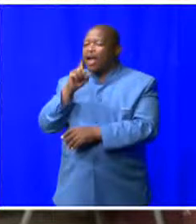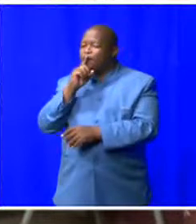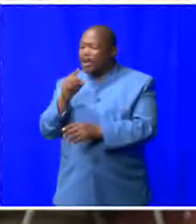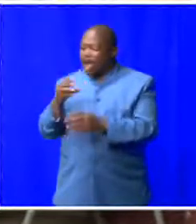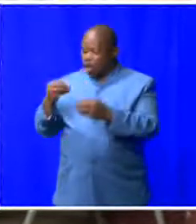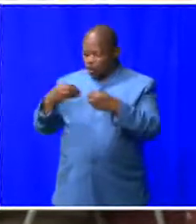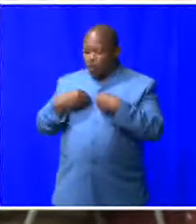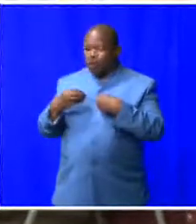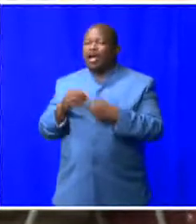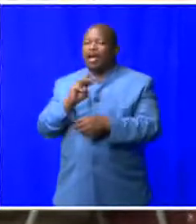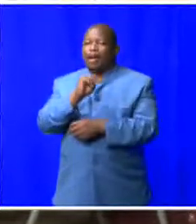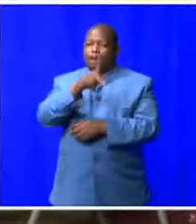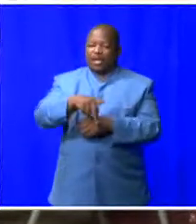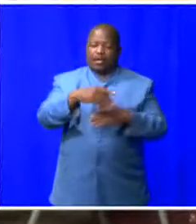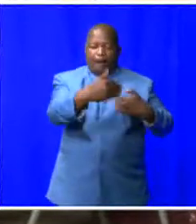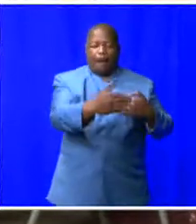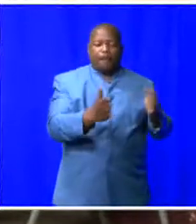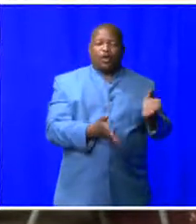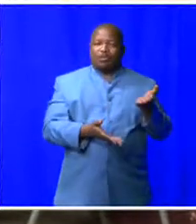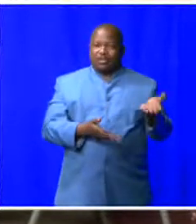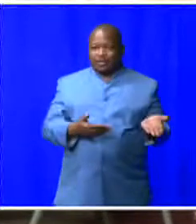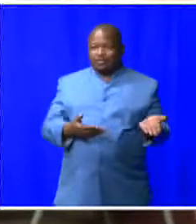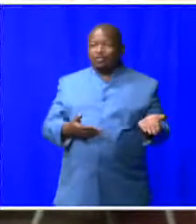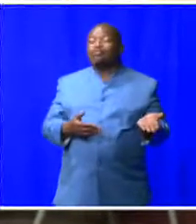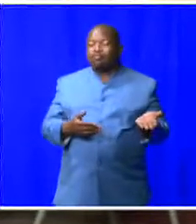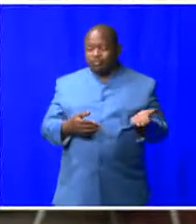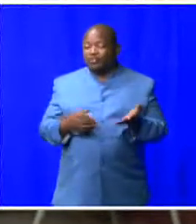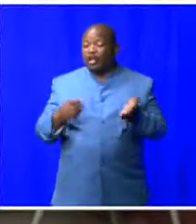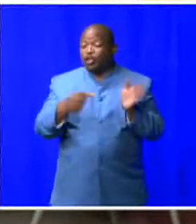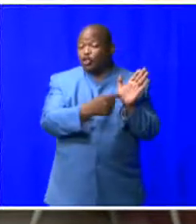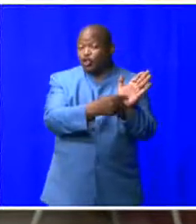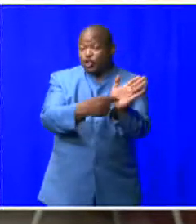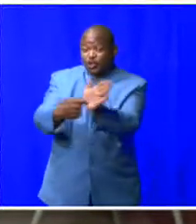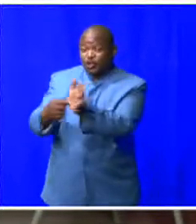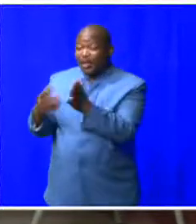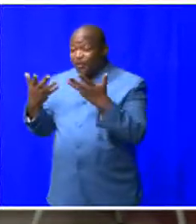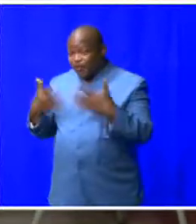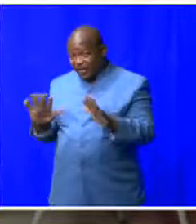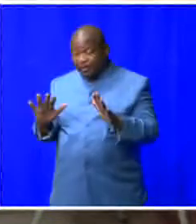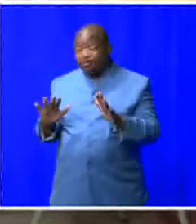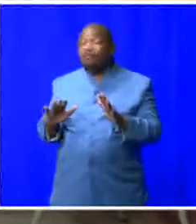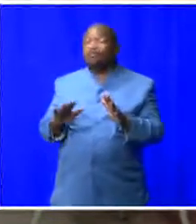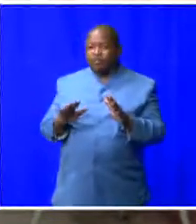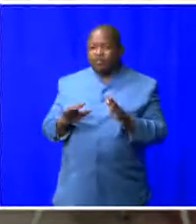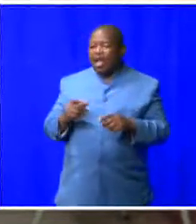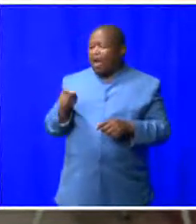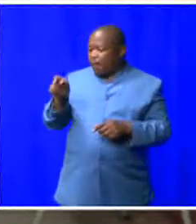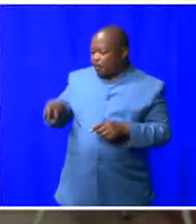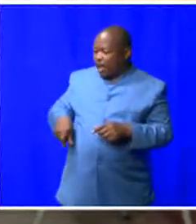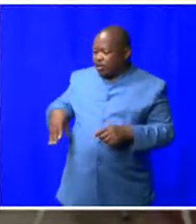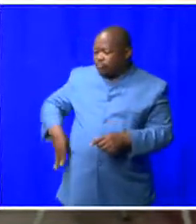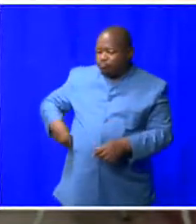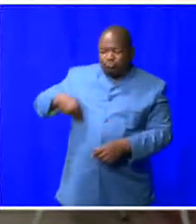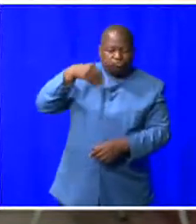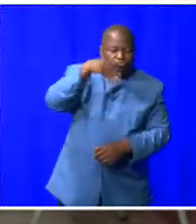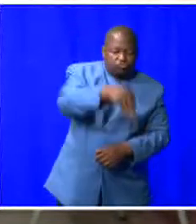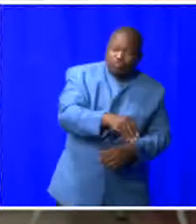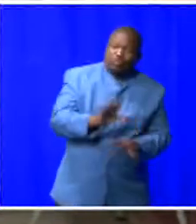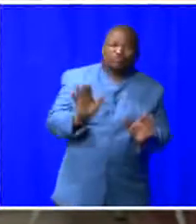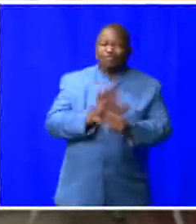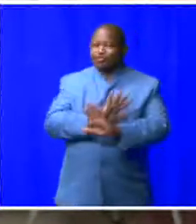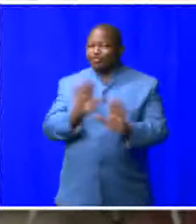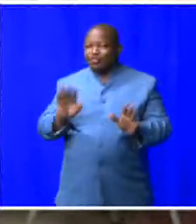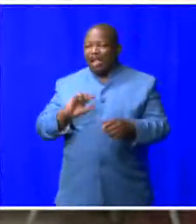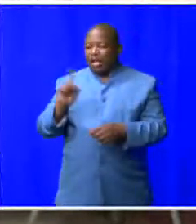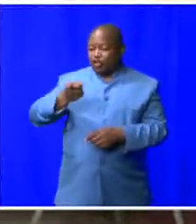nabo bogalajane babo kuyavunyelwana ukuthi leli phepha liyabonakala likachamuki maybe ekhikini lemuntu noma alikachamuki naye